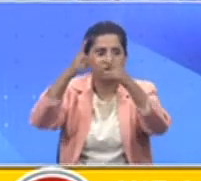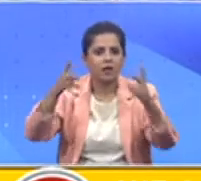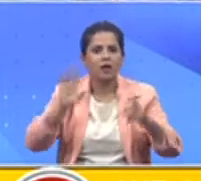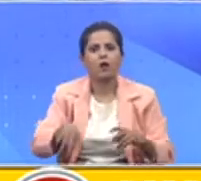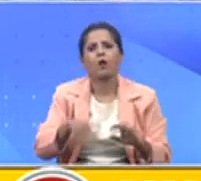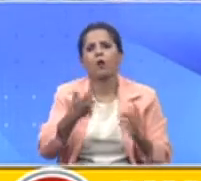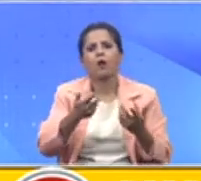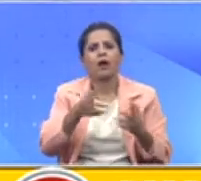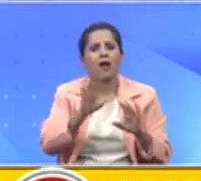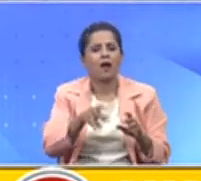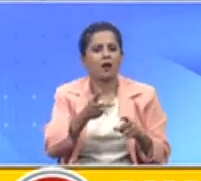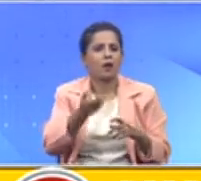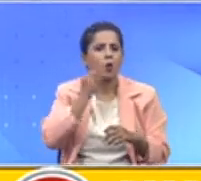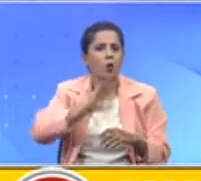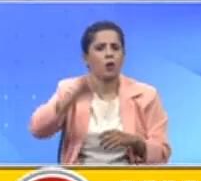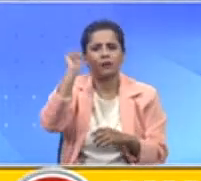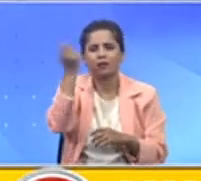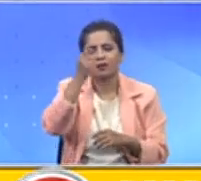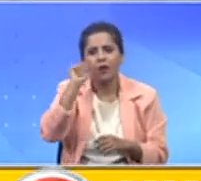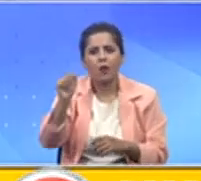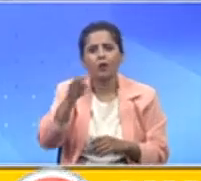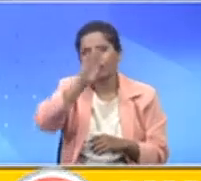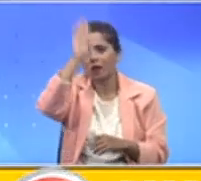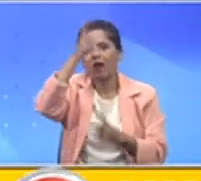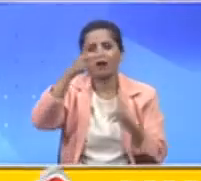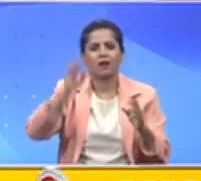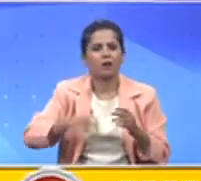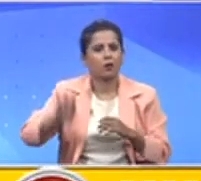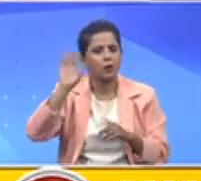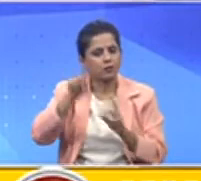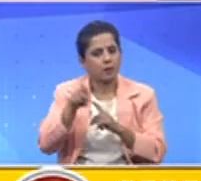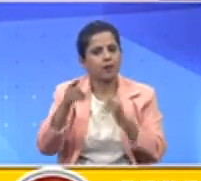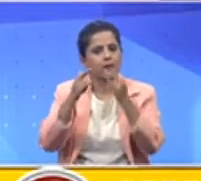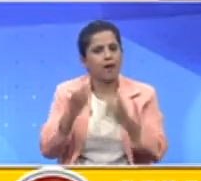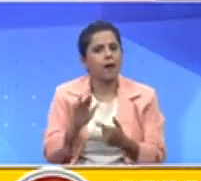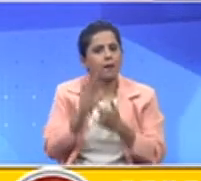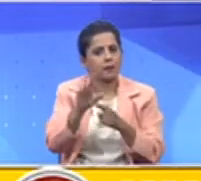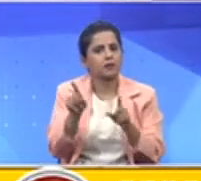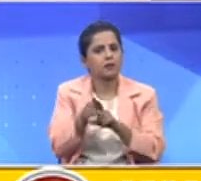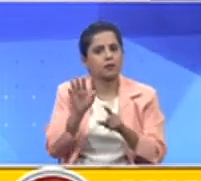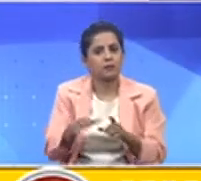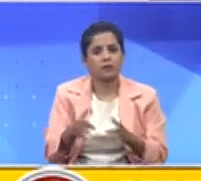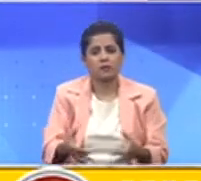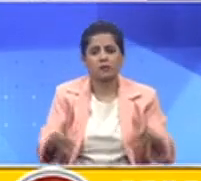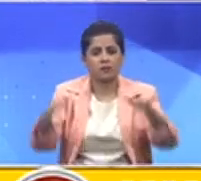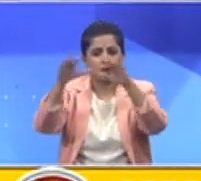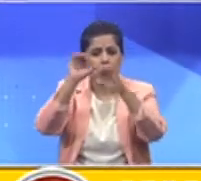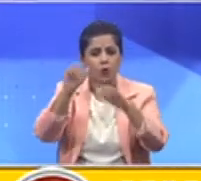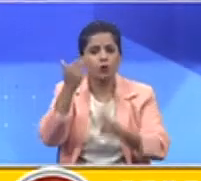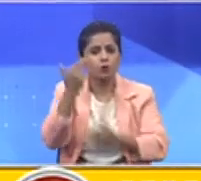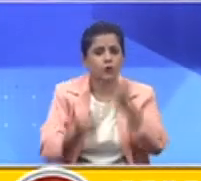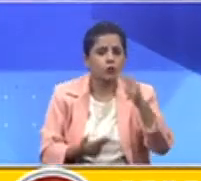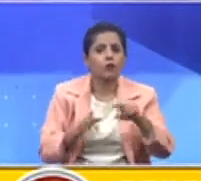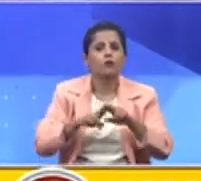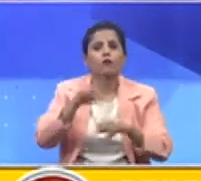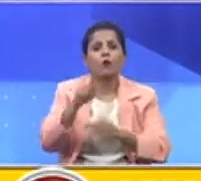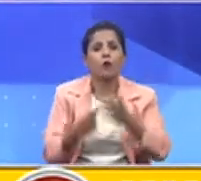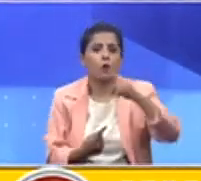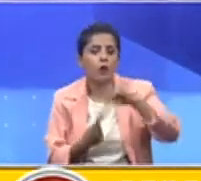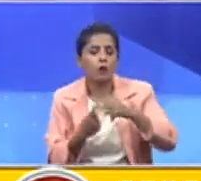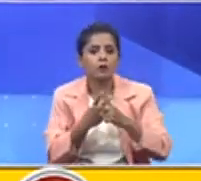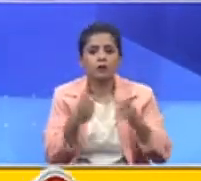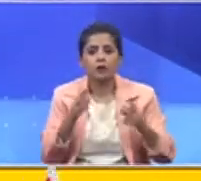महत्व रहा है। इसी को दर्साने वाली एक केम्पेंग, कीले और कहानिया, यानि